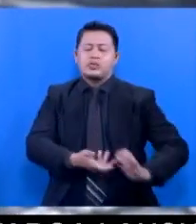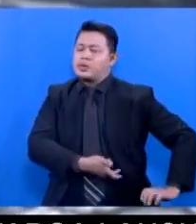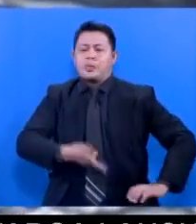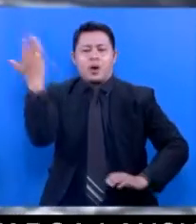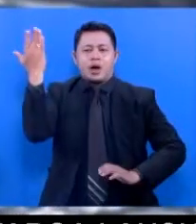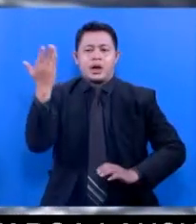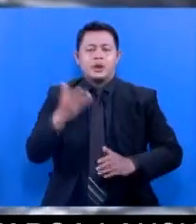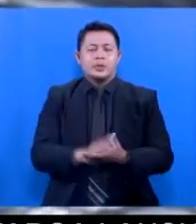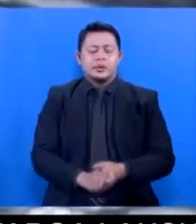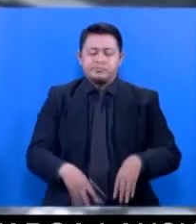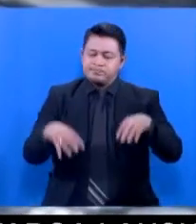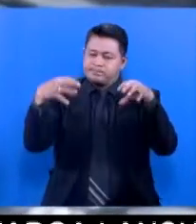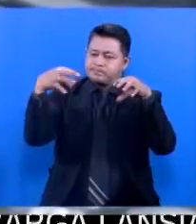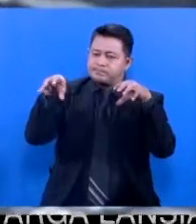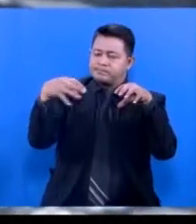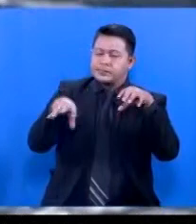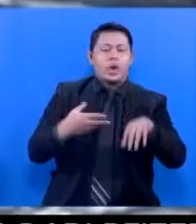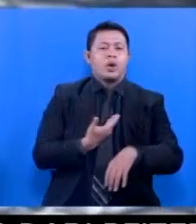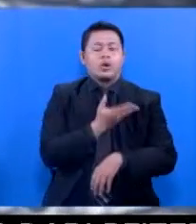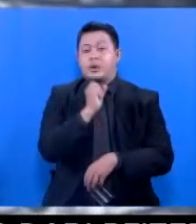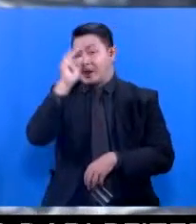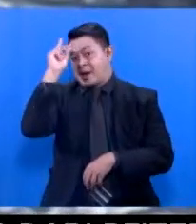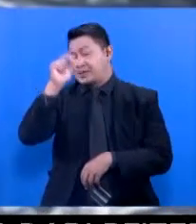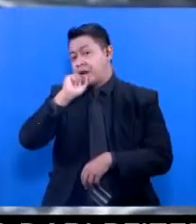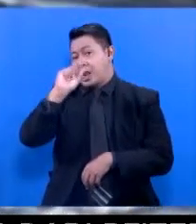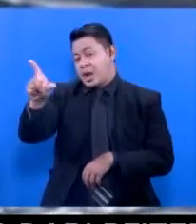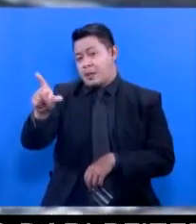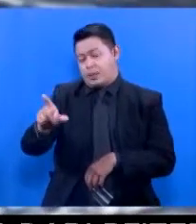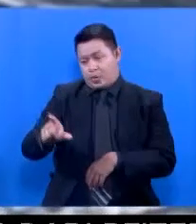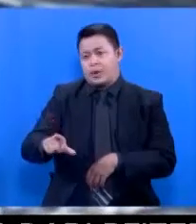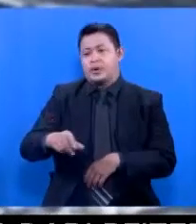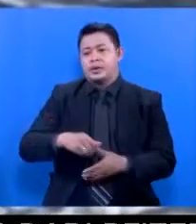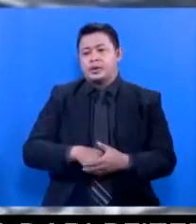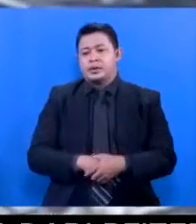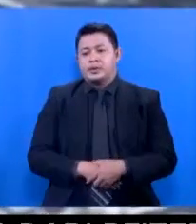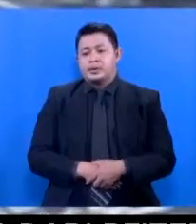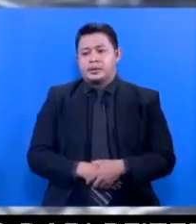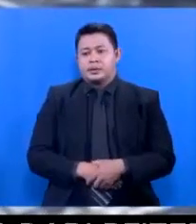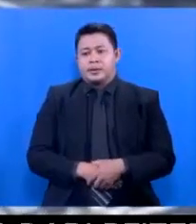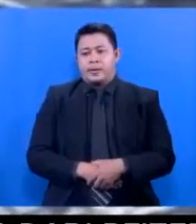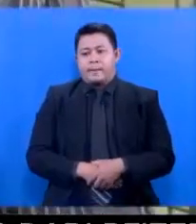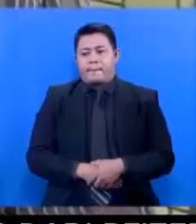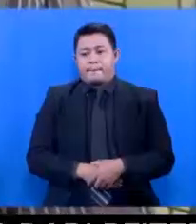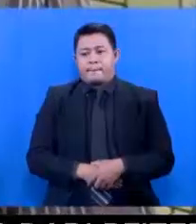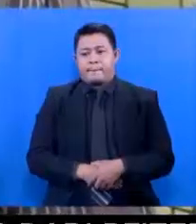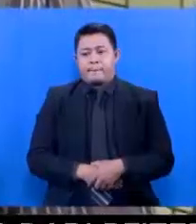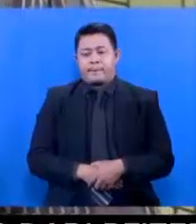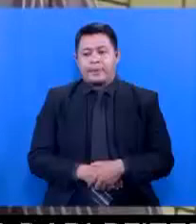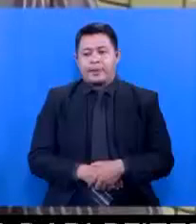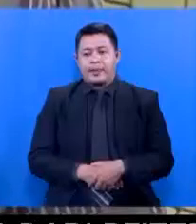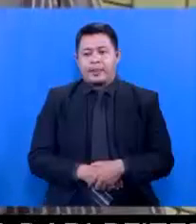berbekal rekaman CCTV korban berencana melaporkan musibah yang menimpanya selesai ini Hai